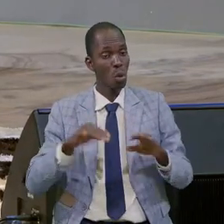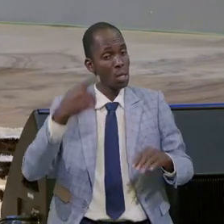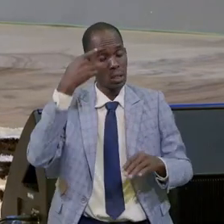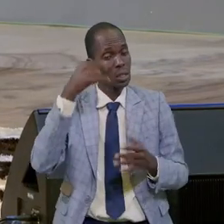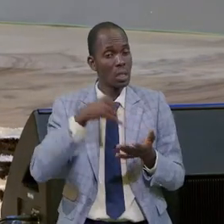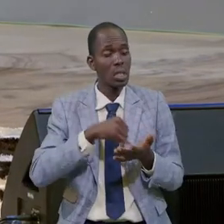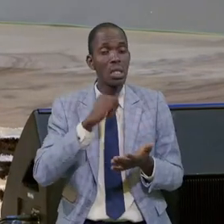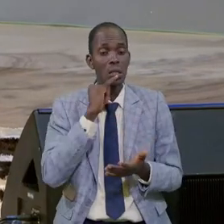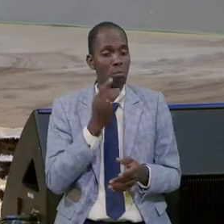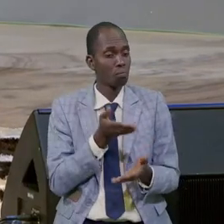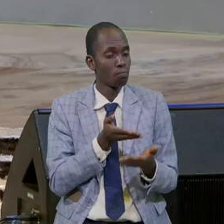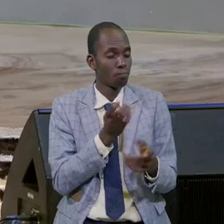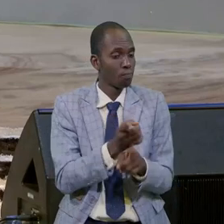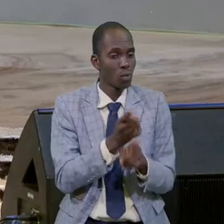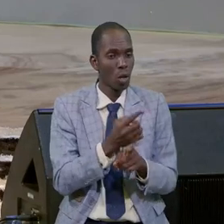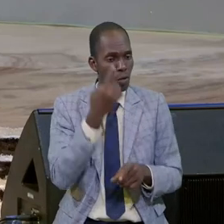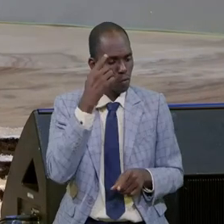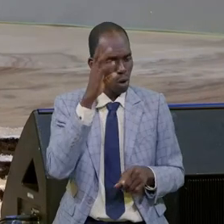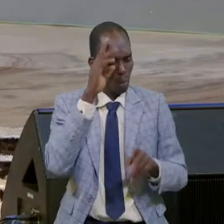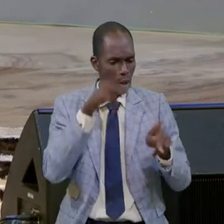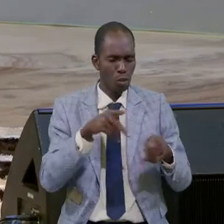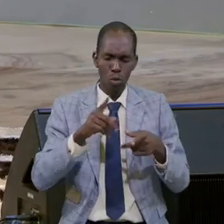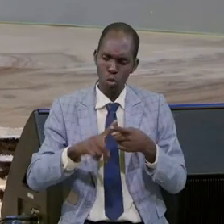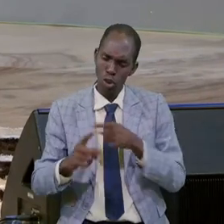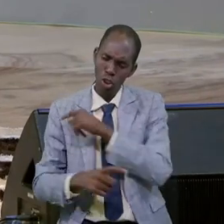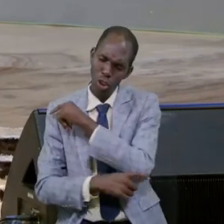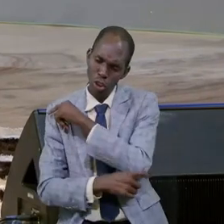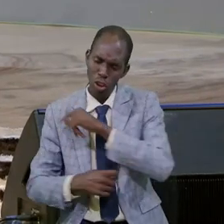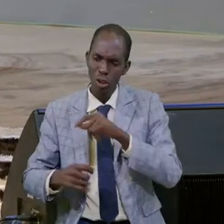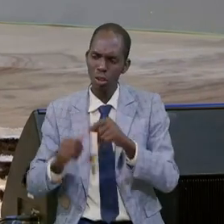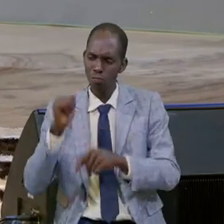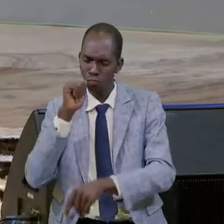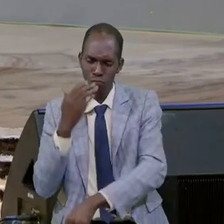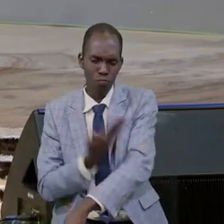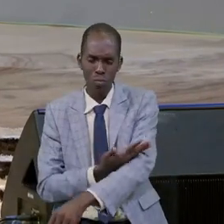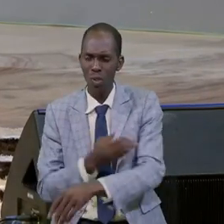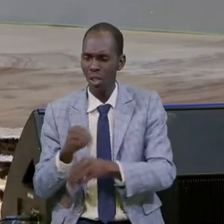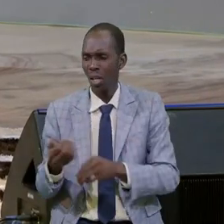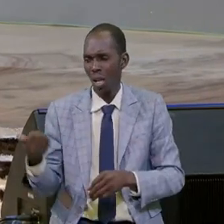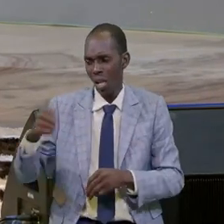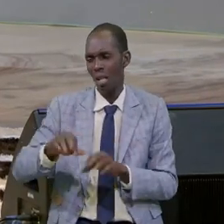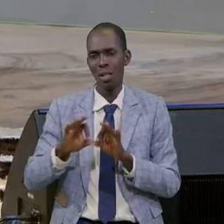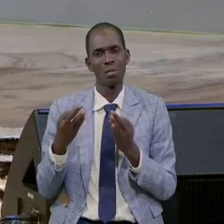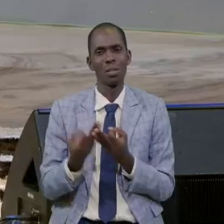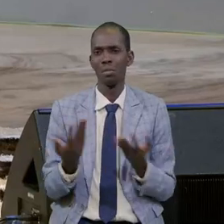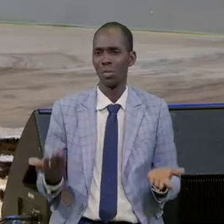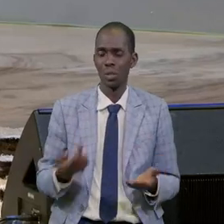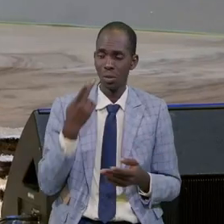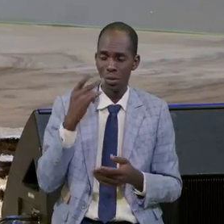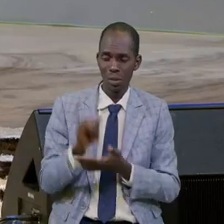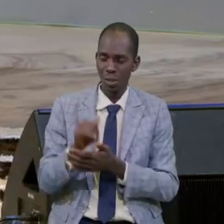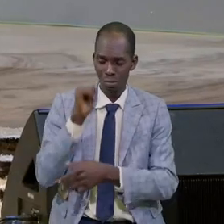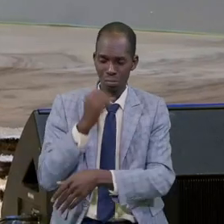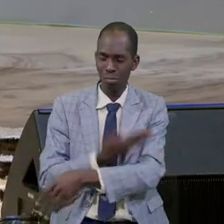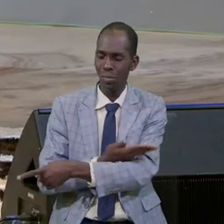je vois que ce n'est pas bon pour qu'un homme vole la fille d'une famille. Regardez